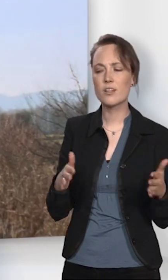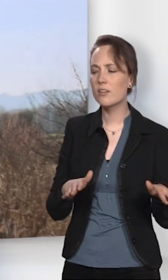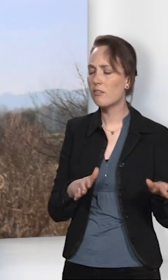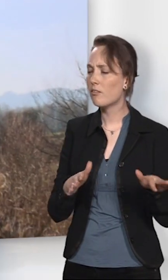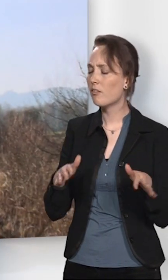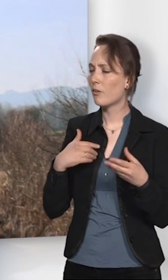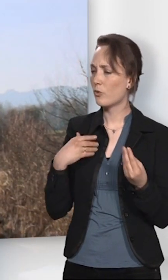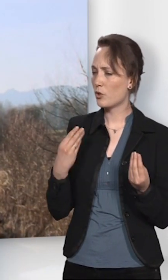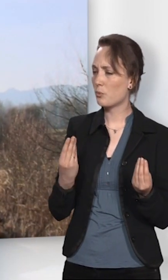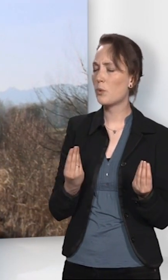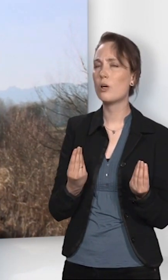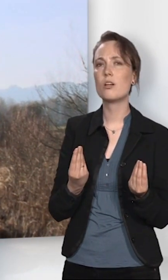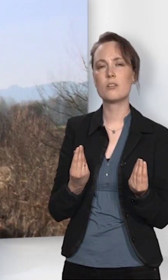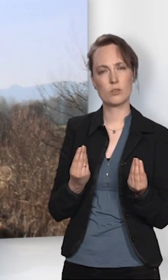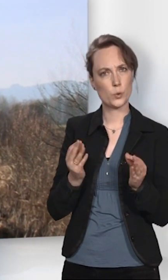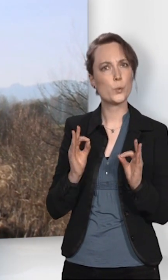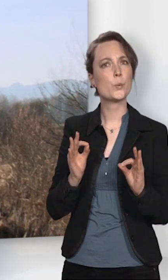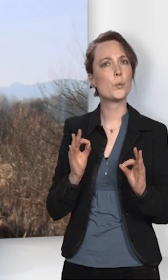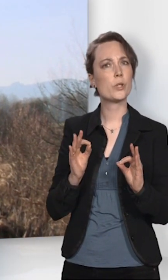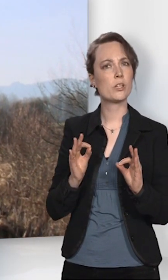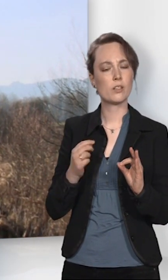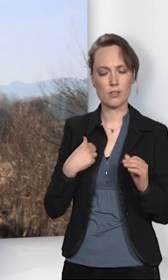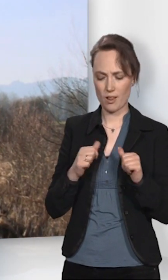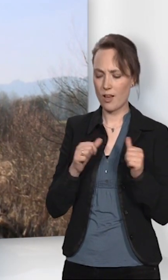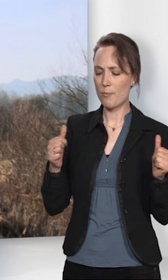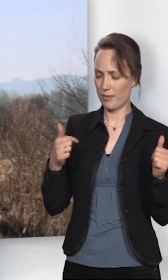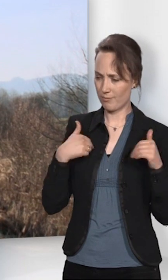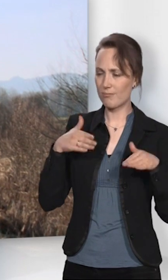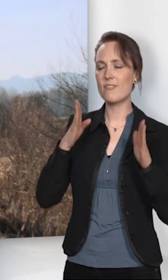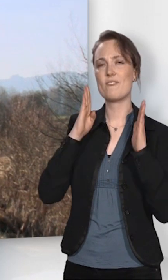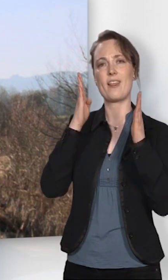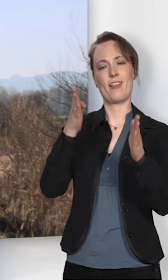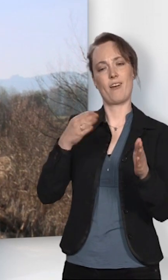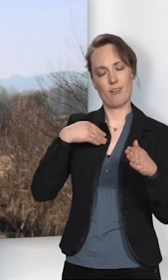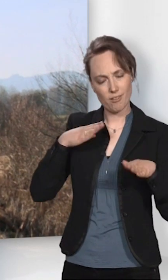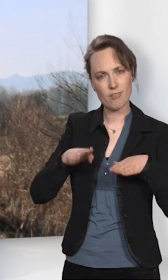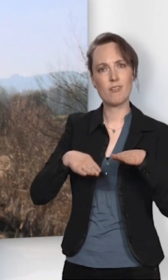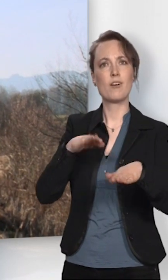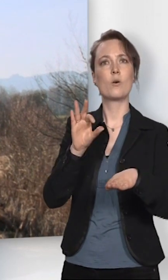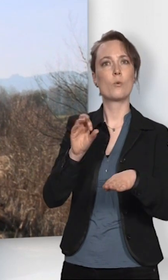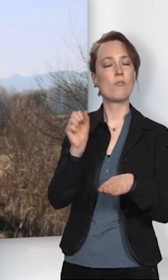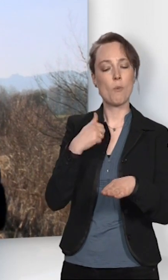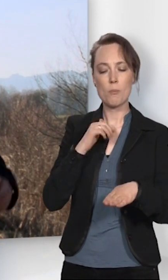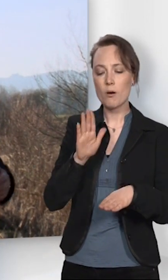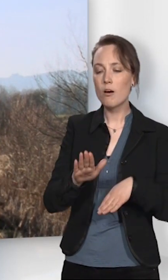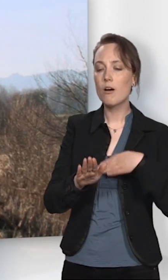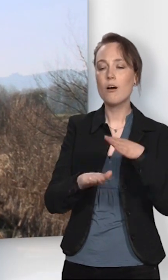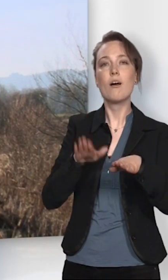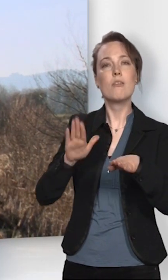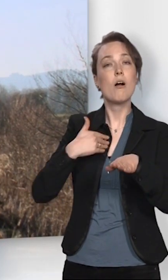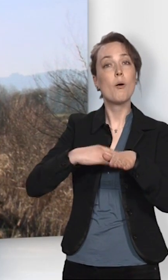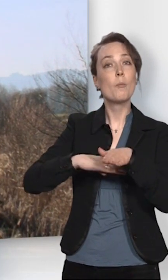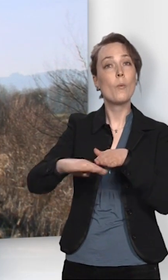Und ich spüre, es ist gut, dass ich im Leben auf einem Weg bin. Denn ich habe Boden unter den Füßen. Boden, der mich